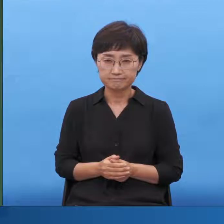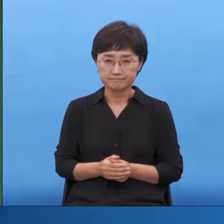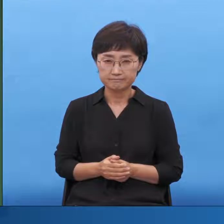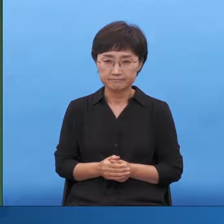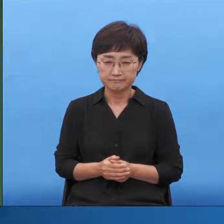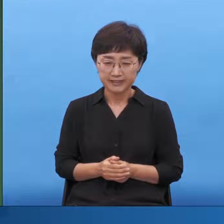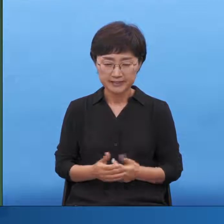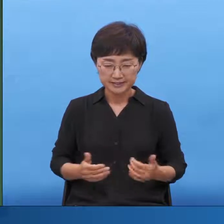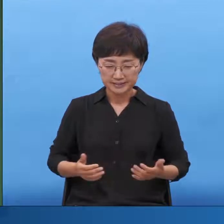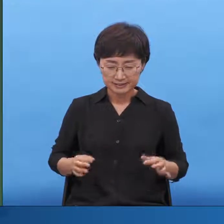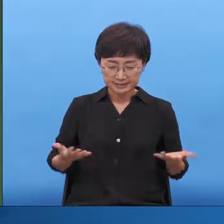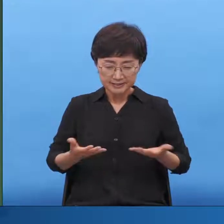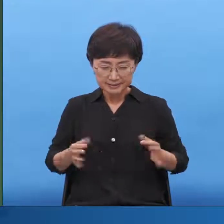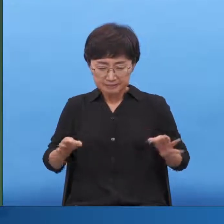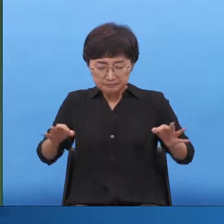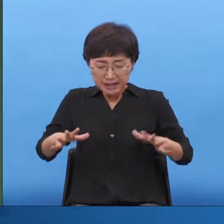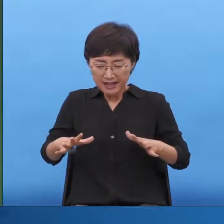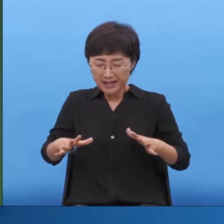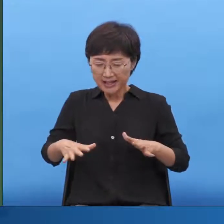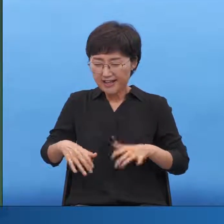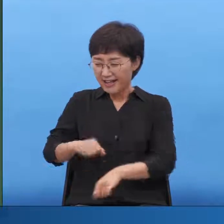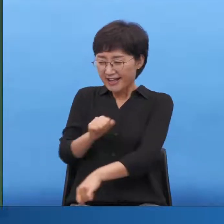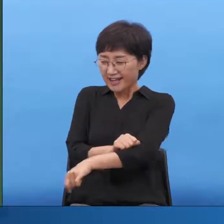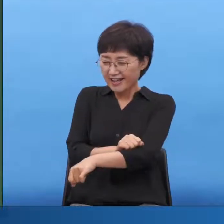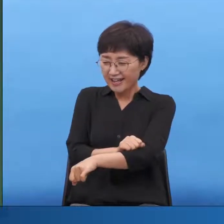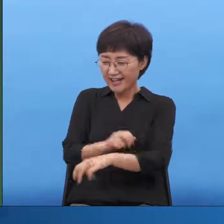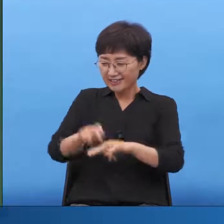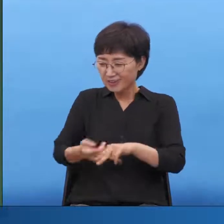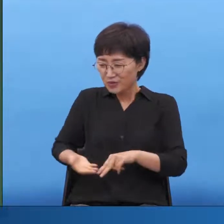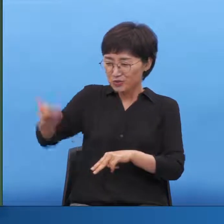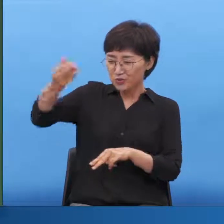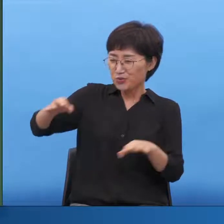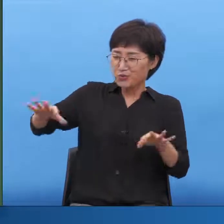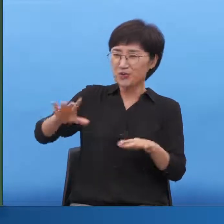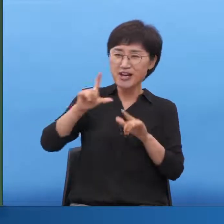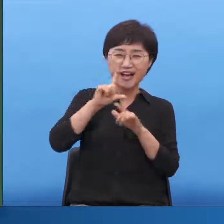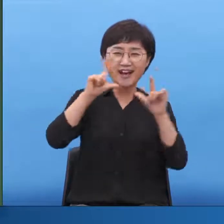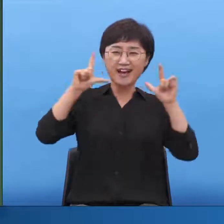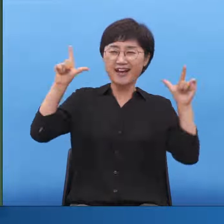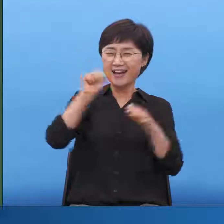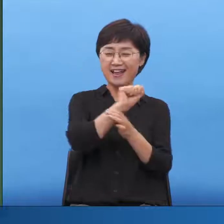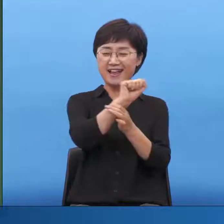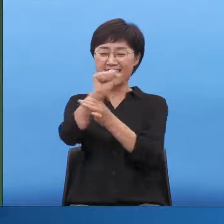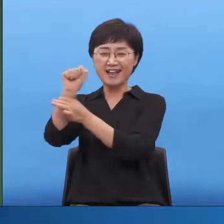빨리 막 성공하게 될 거다 그런 짓 하지 마라 이 말이요.